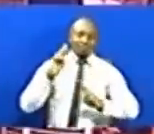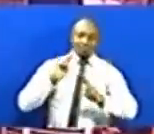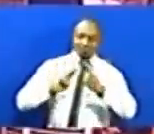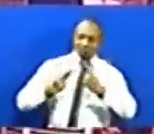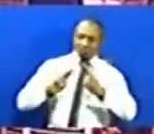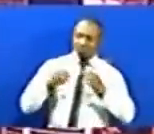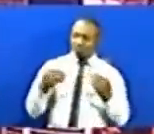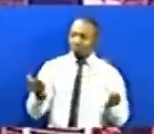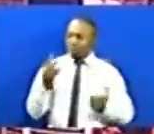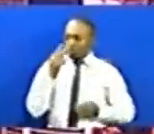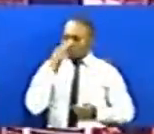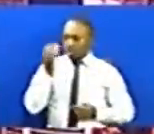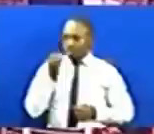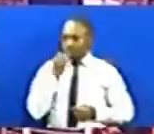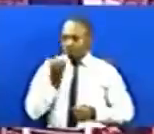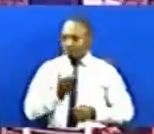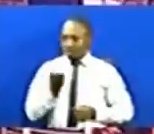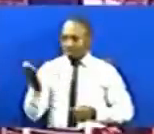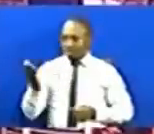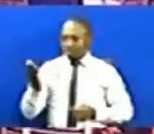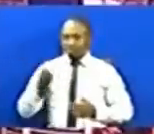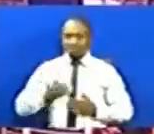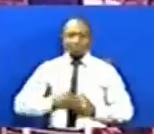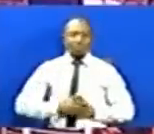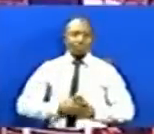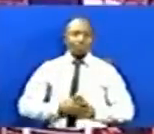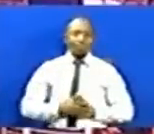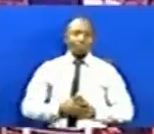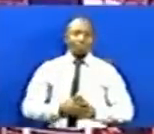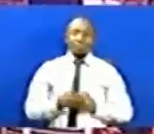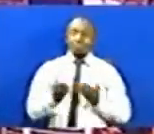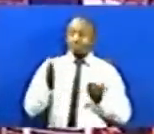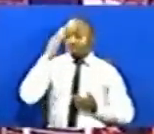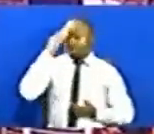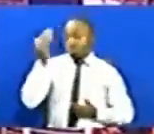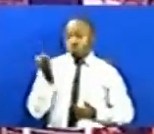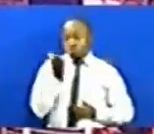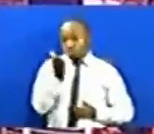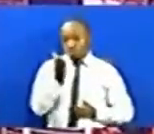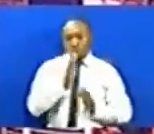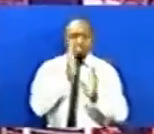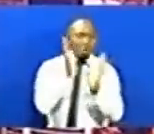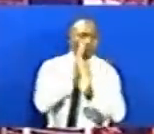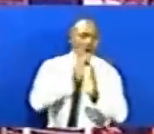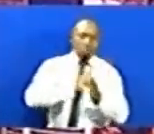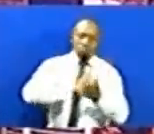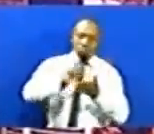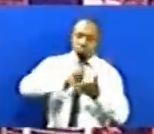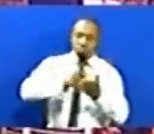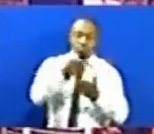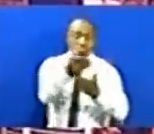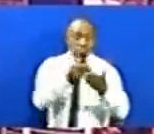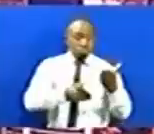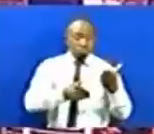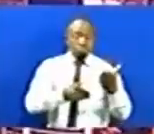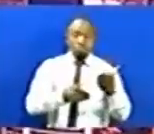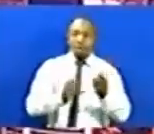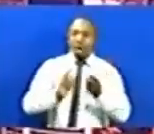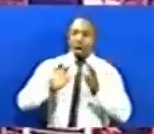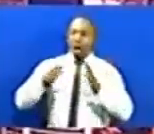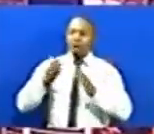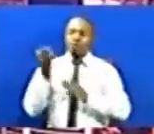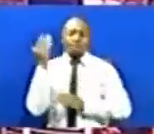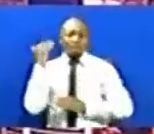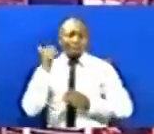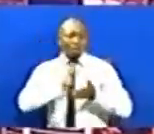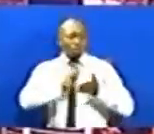leo. Na tuangazie ripoti nyingine hivi sasa, mtazamaji wa TBC Aridhio. Sijui kama wewe umeshawahi kuandikiwa barua ama kuishi